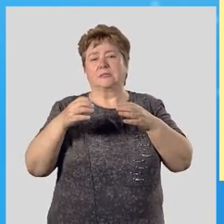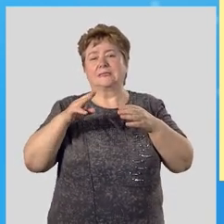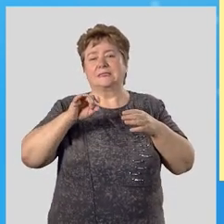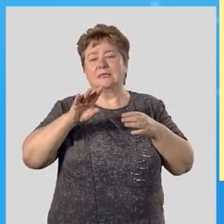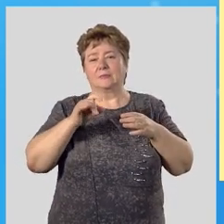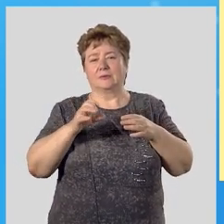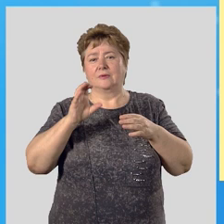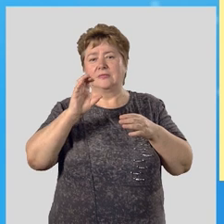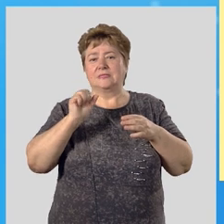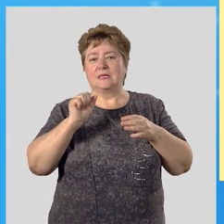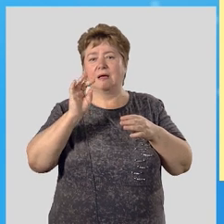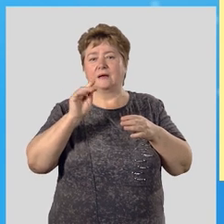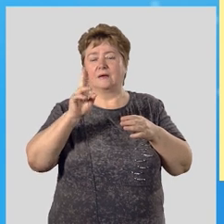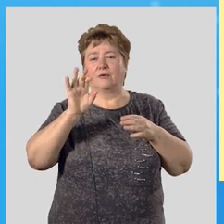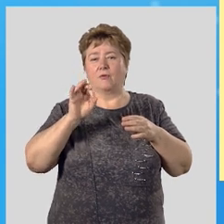типы